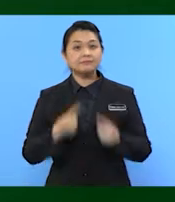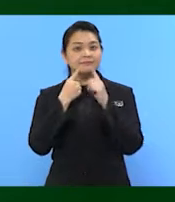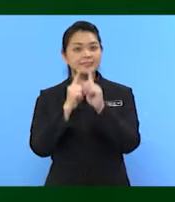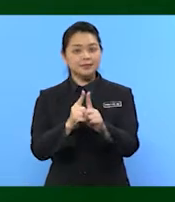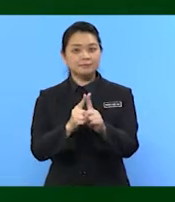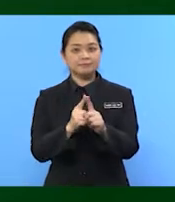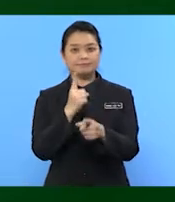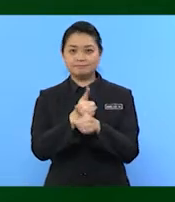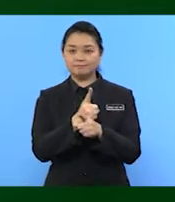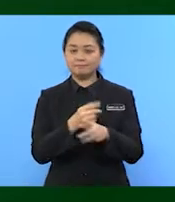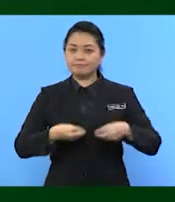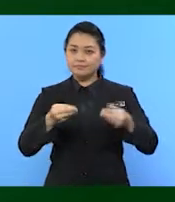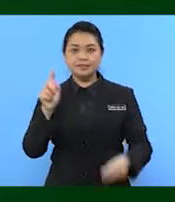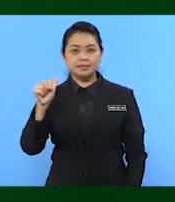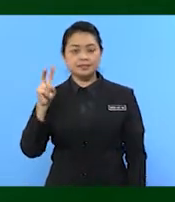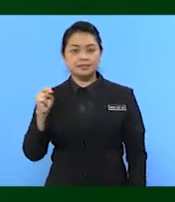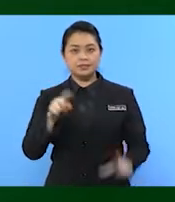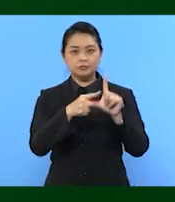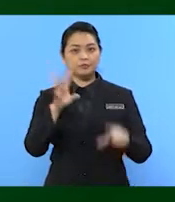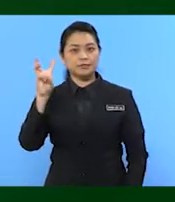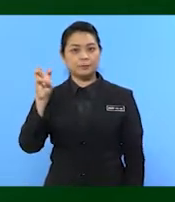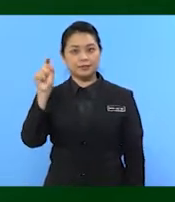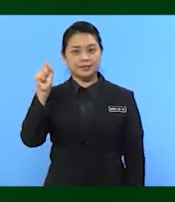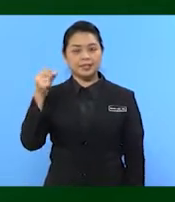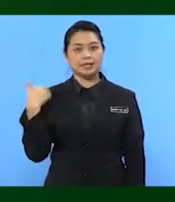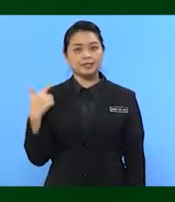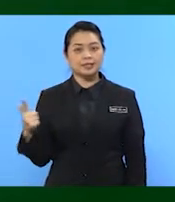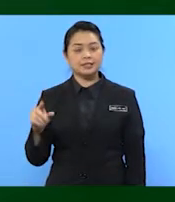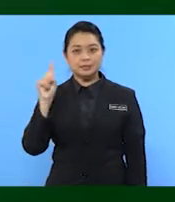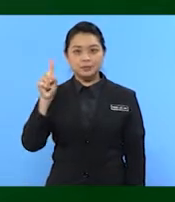Jawapan betul bagi tangen sudut 60 darjah ialah